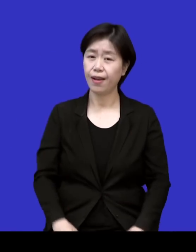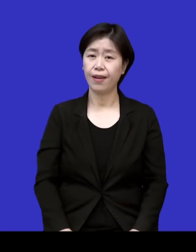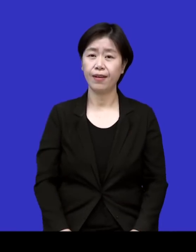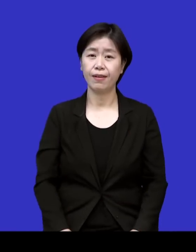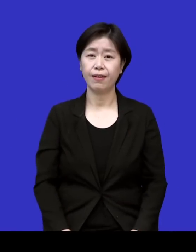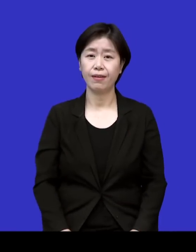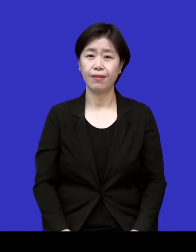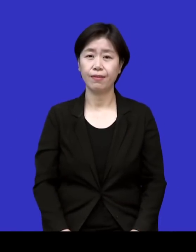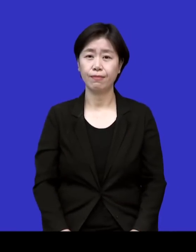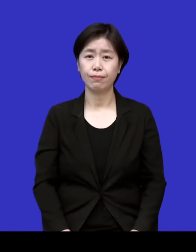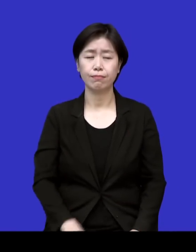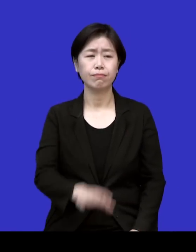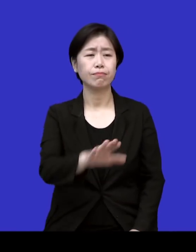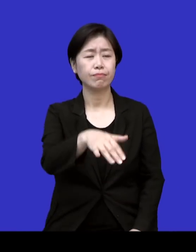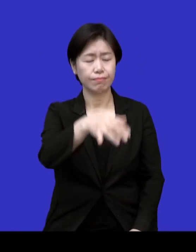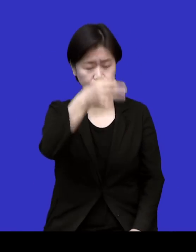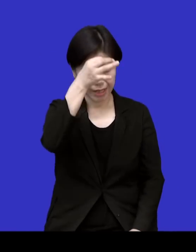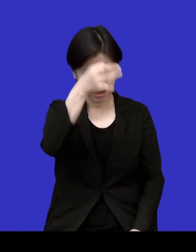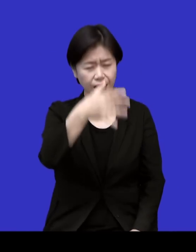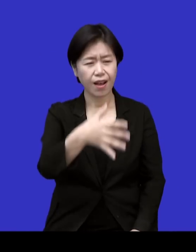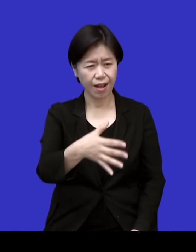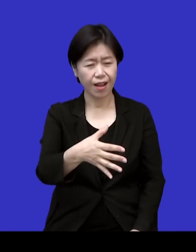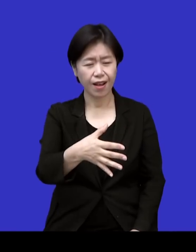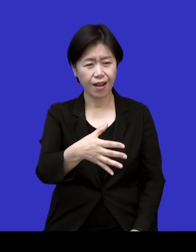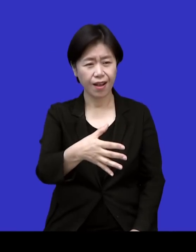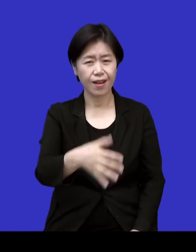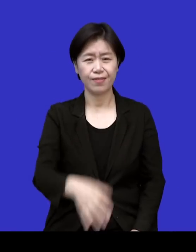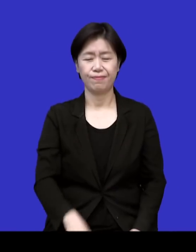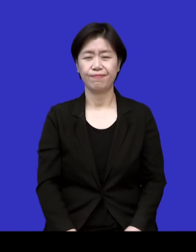하나님이 미안하다고 그러셨어요.